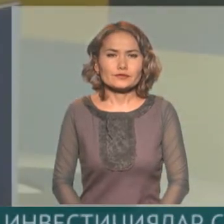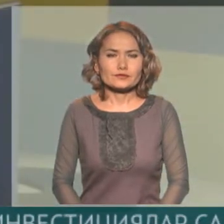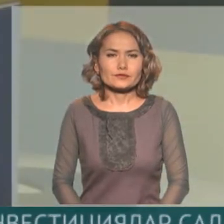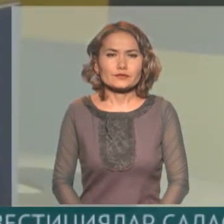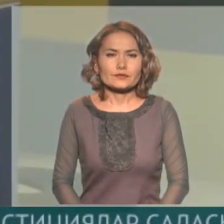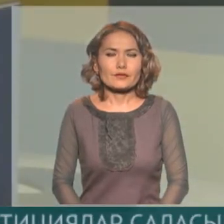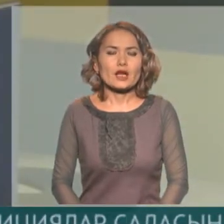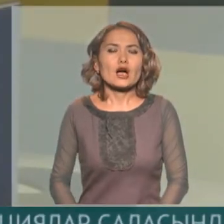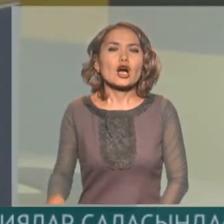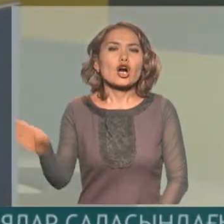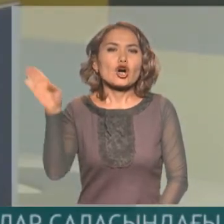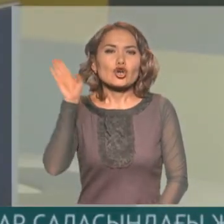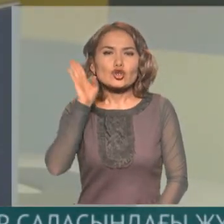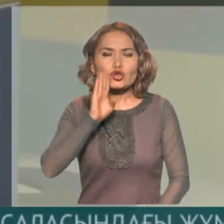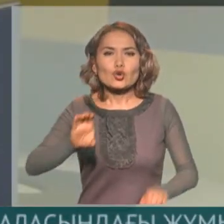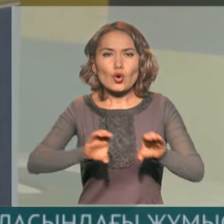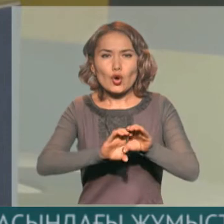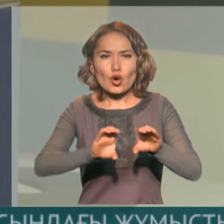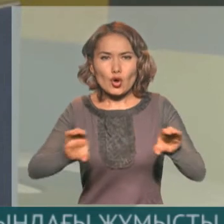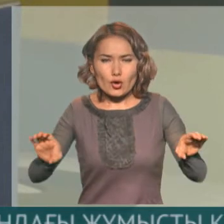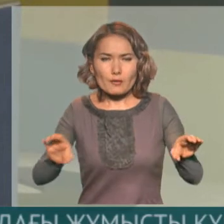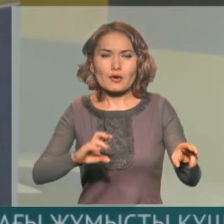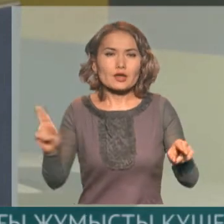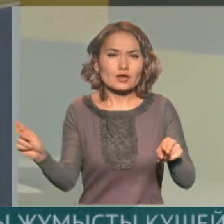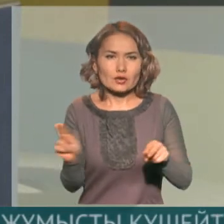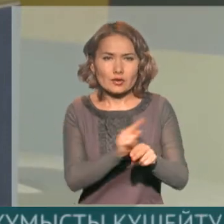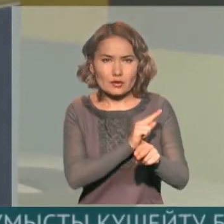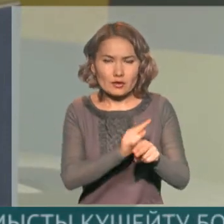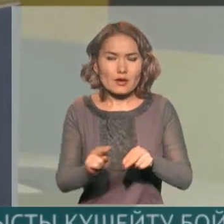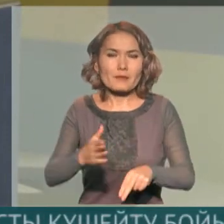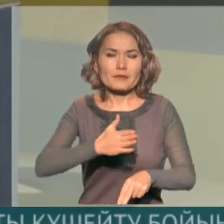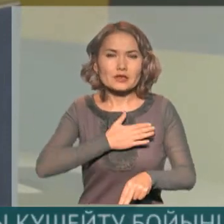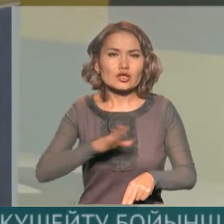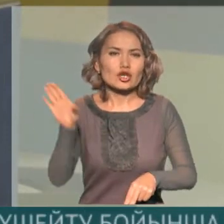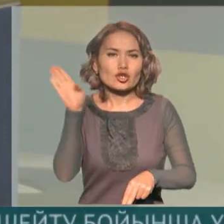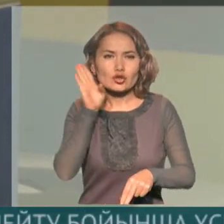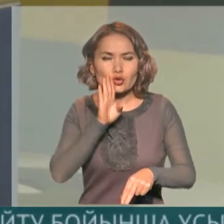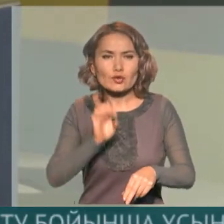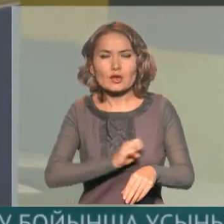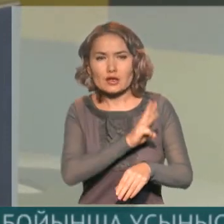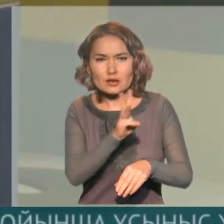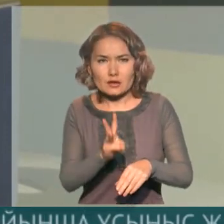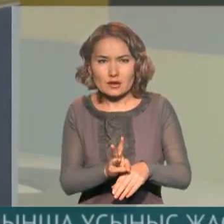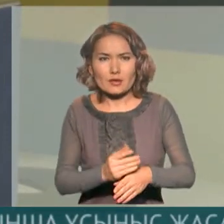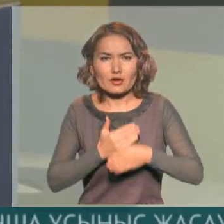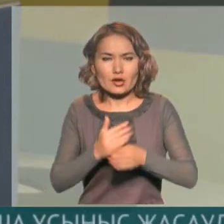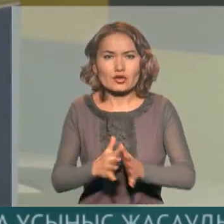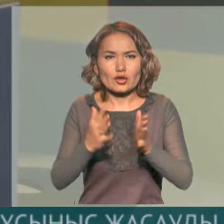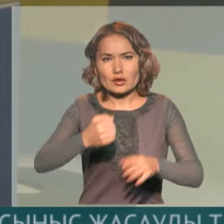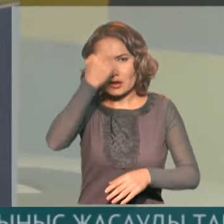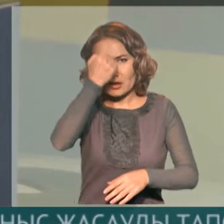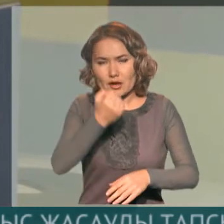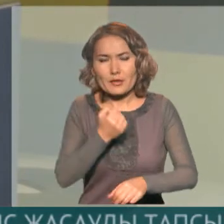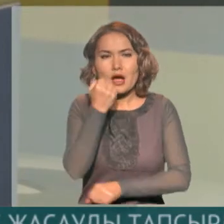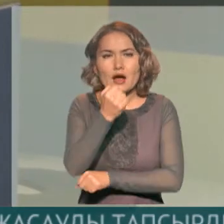Су құбырын тартып бергендеріне рахмет. Өте жұмыскерлер ұйымшыл екен. Өздері